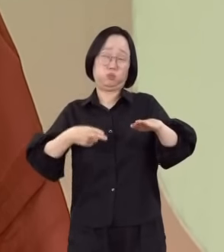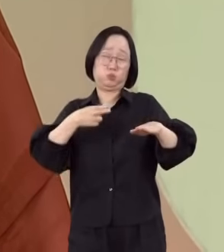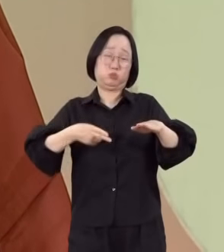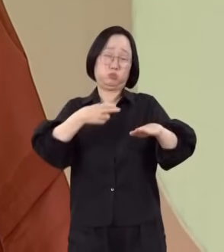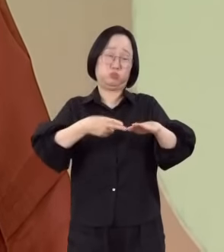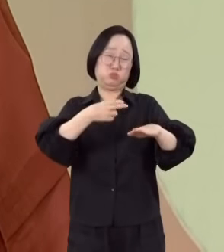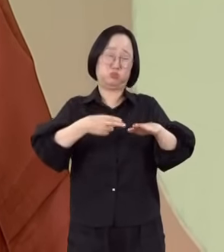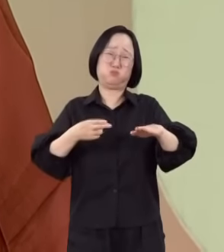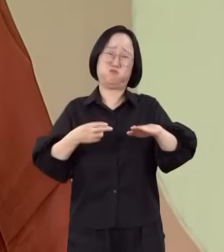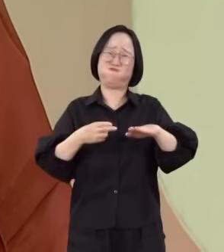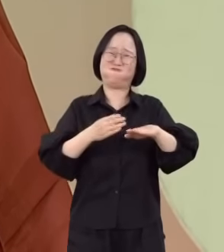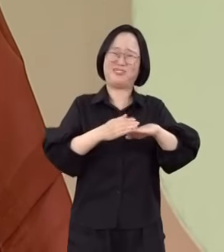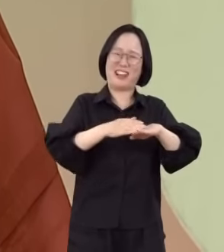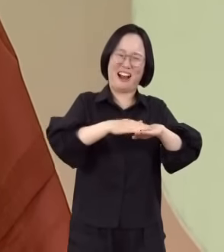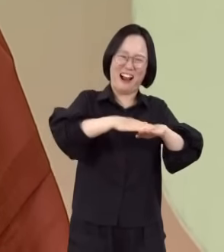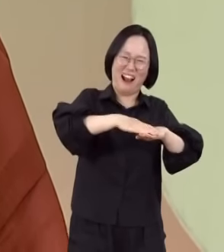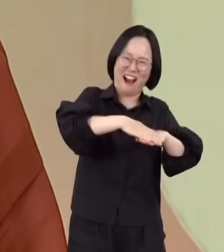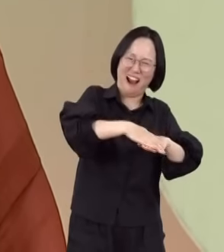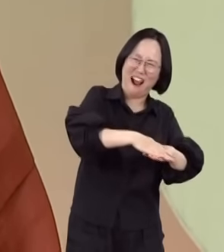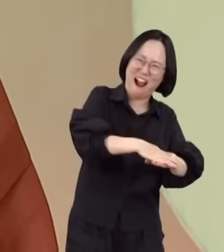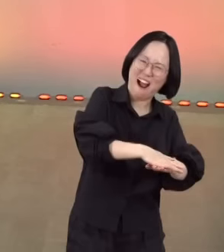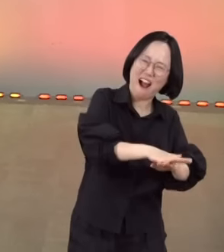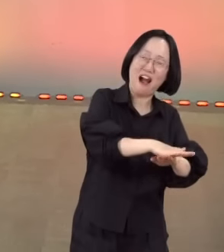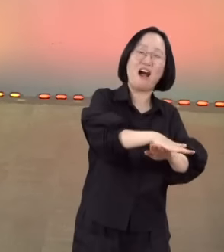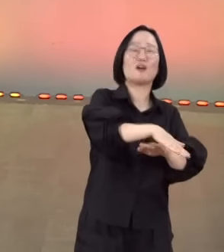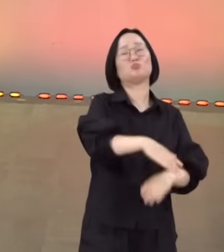났겠죠 어